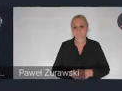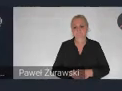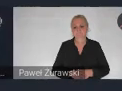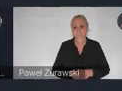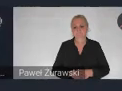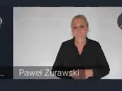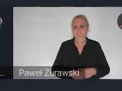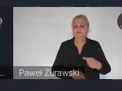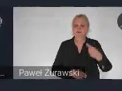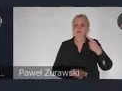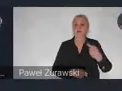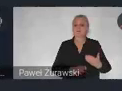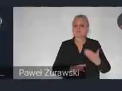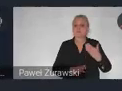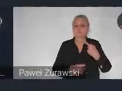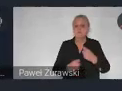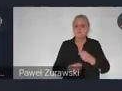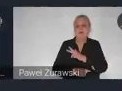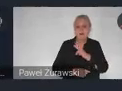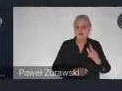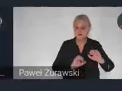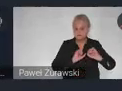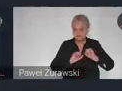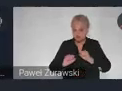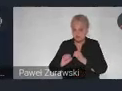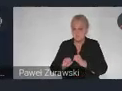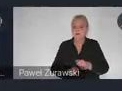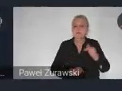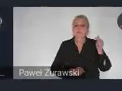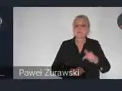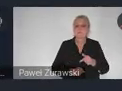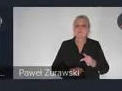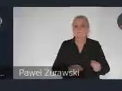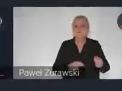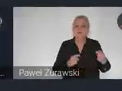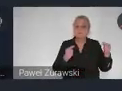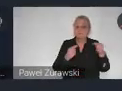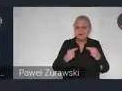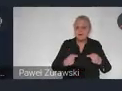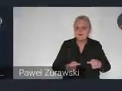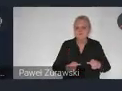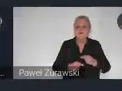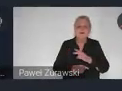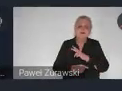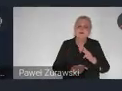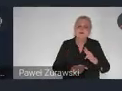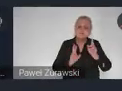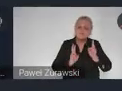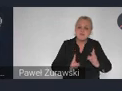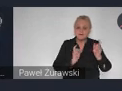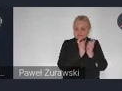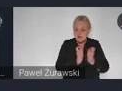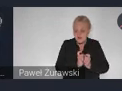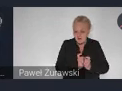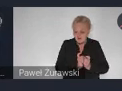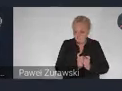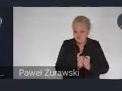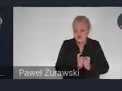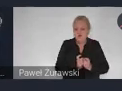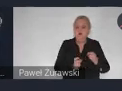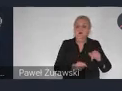wspominałam również że do każdego z działań powinny zostać przypisane konkretne wskaźniki które będą